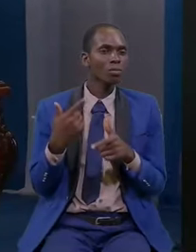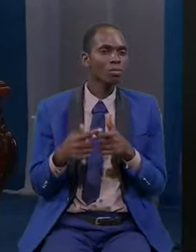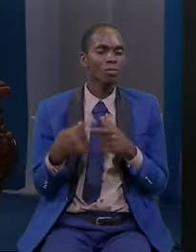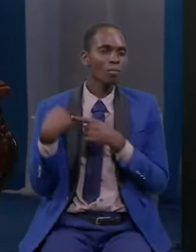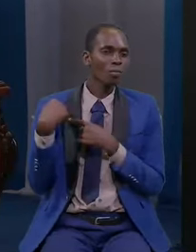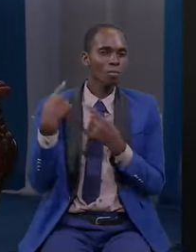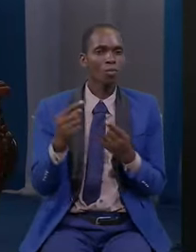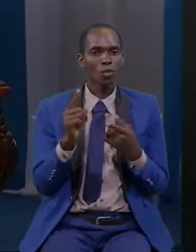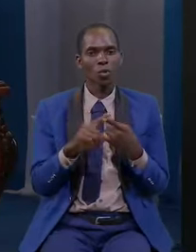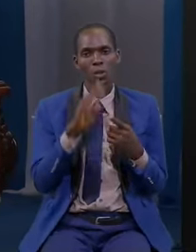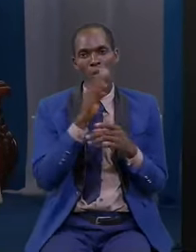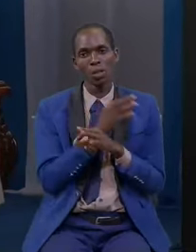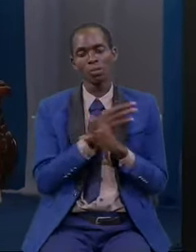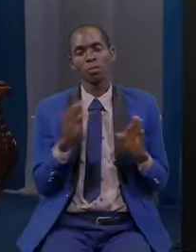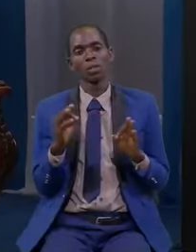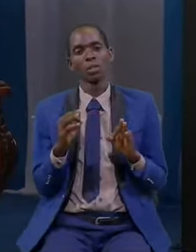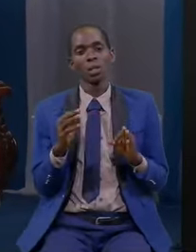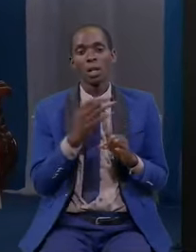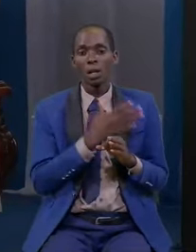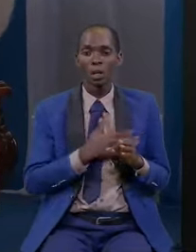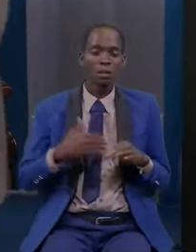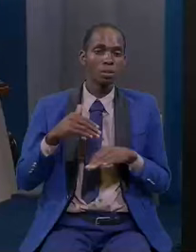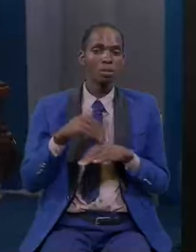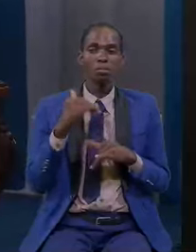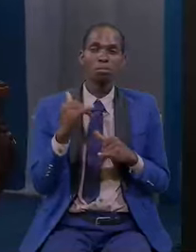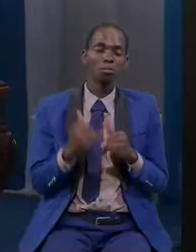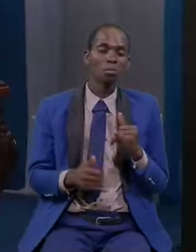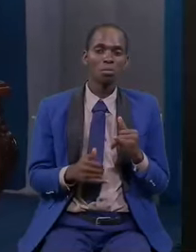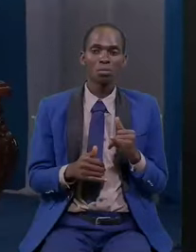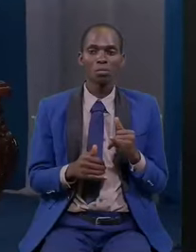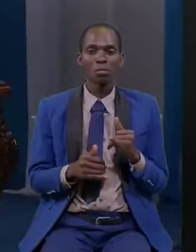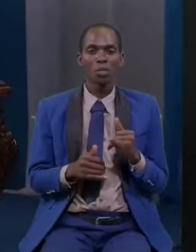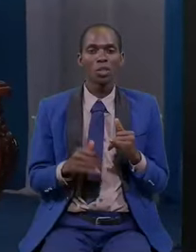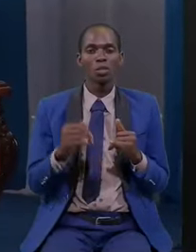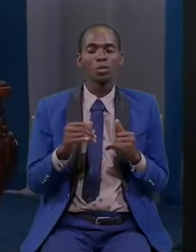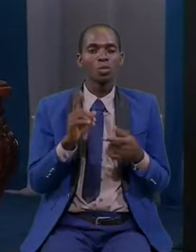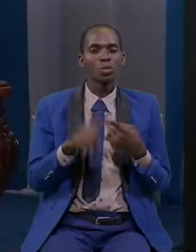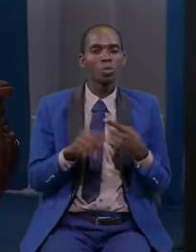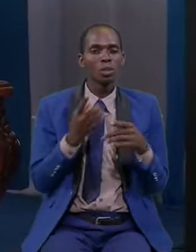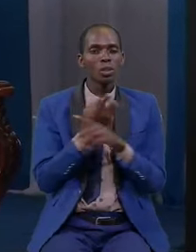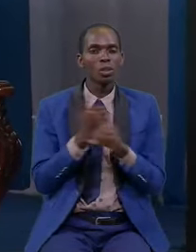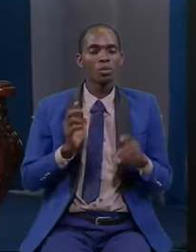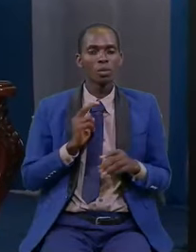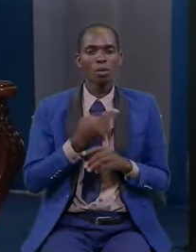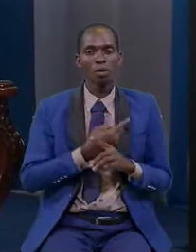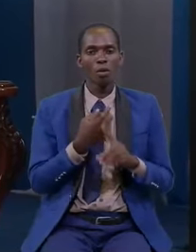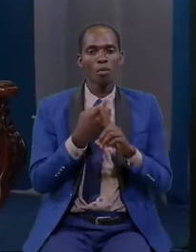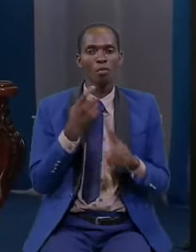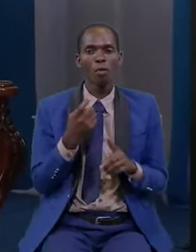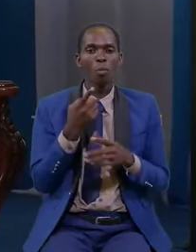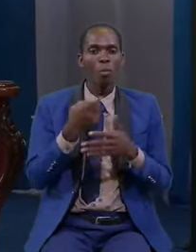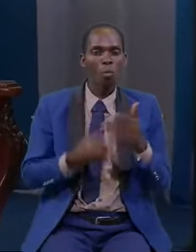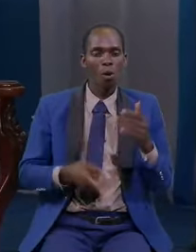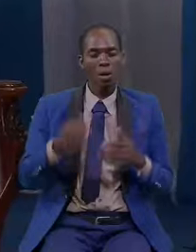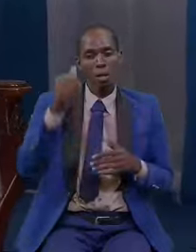Et Christ est la seule personne qui soit arrivée efficacement. Il est venu nous délivrer de tout ce